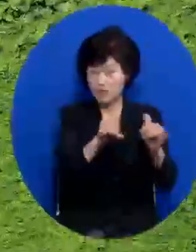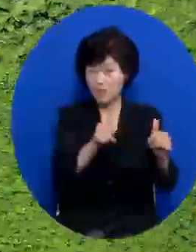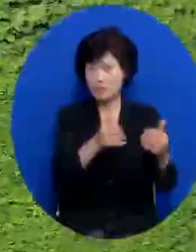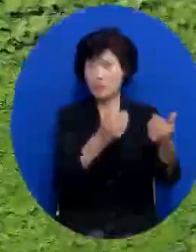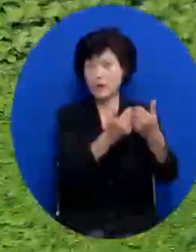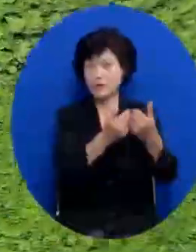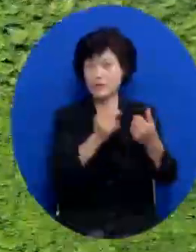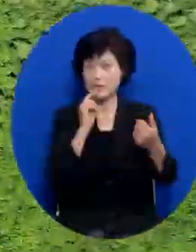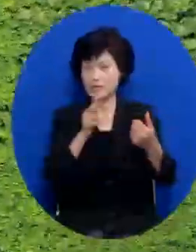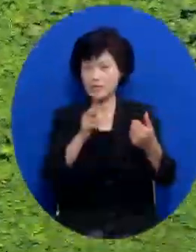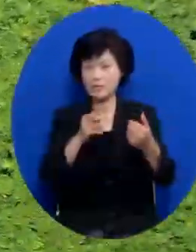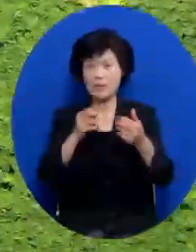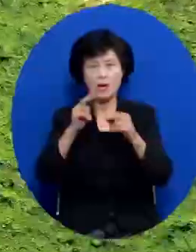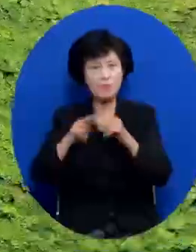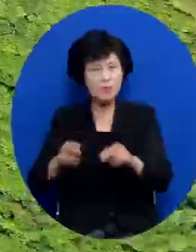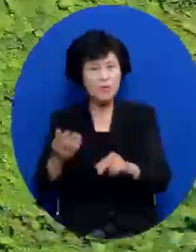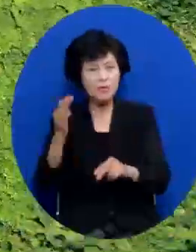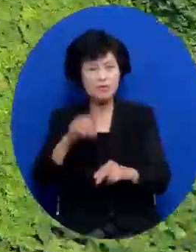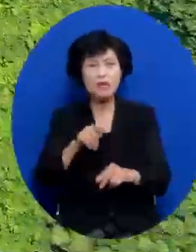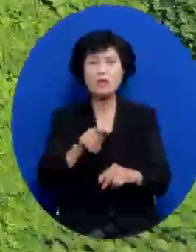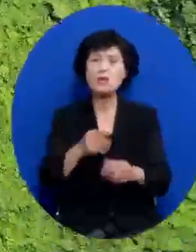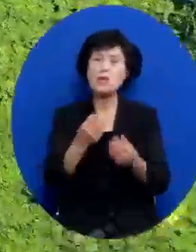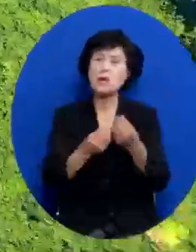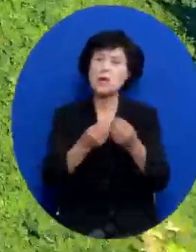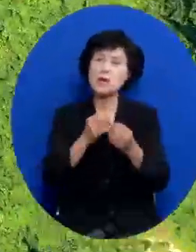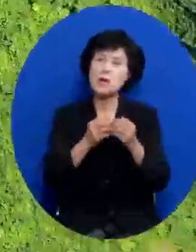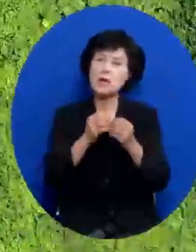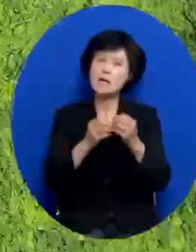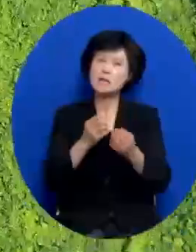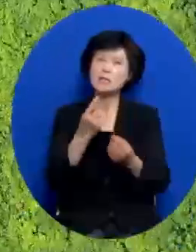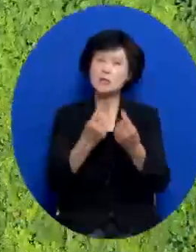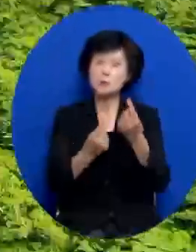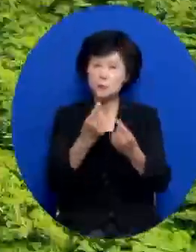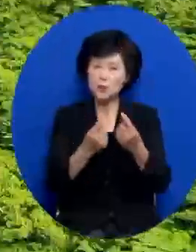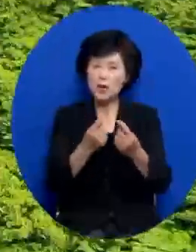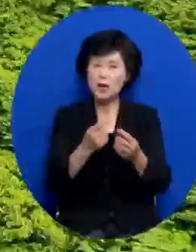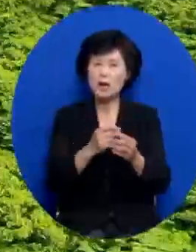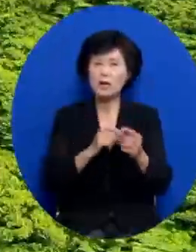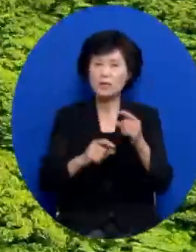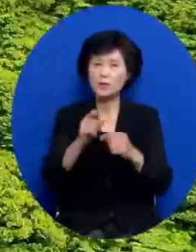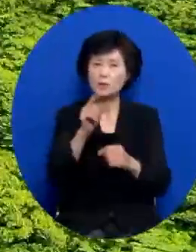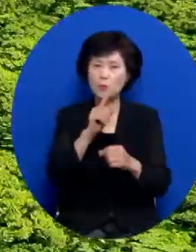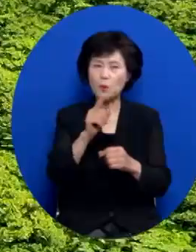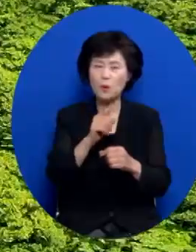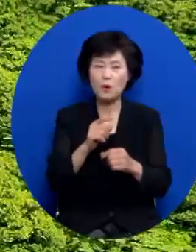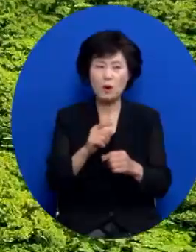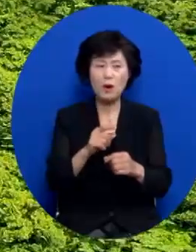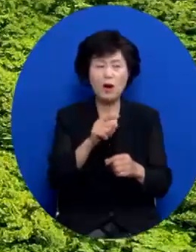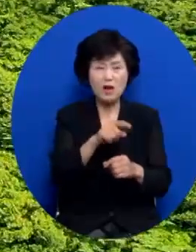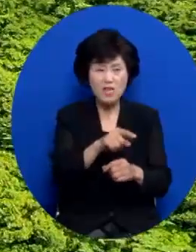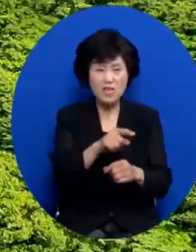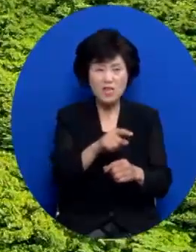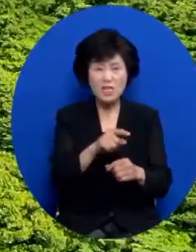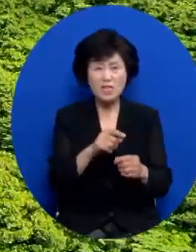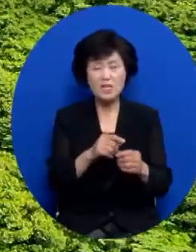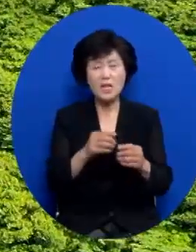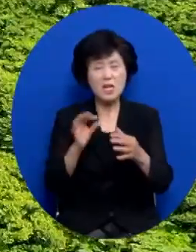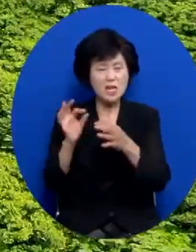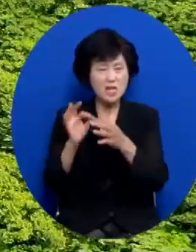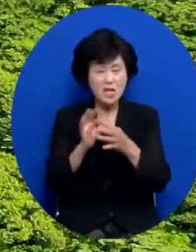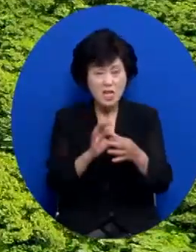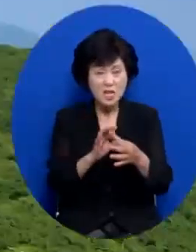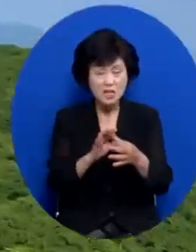이 일 때문에 더 특별하게 더 갈등보다도 원래부터 그렇게 해왔고요. 계속 반대해왔고 또